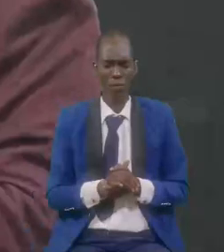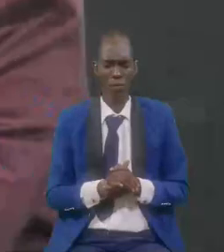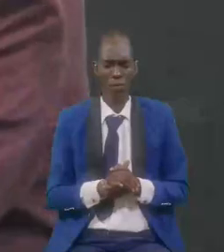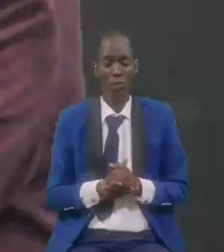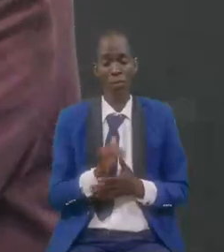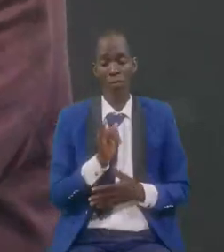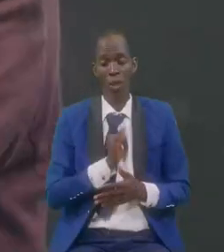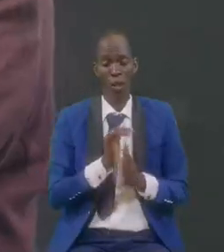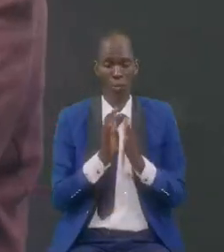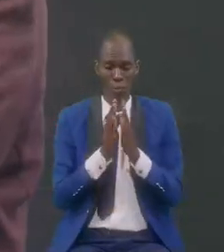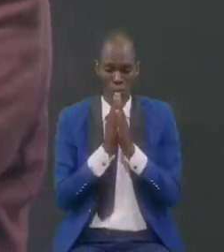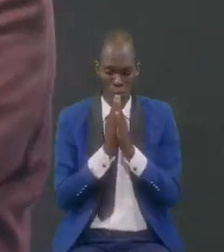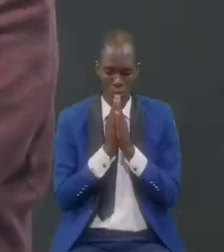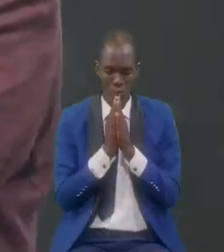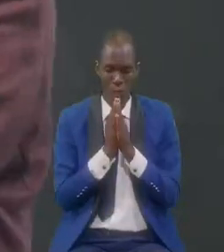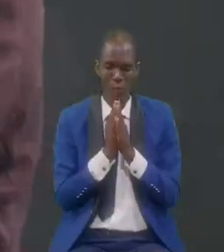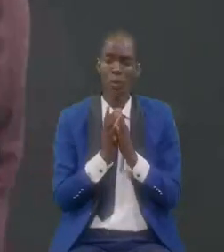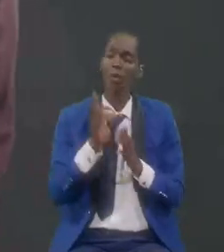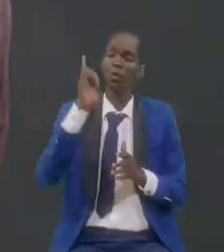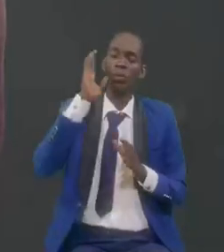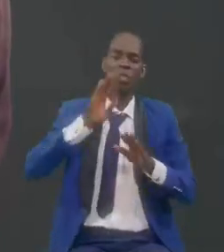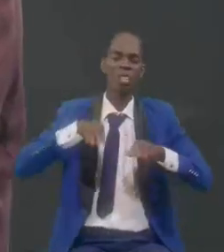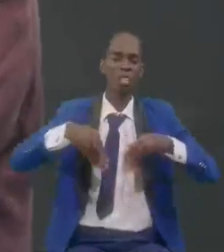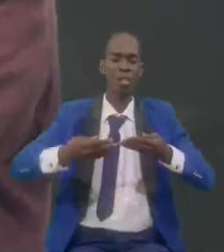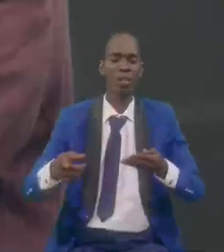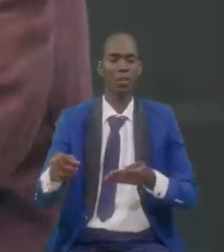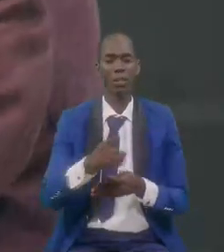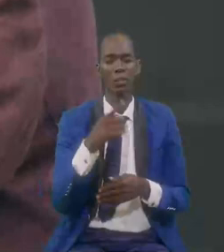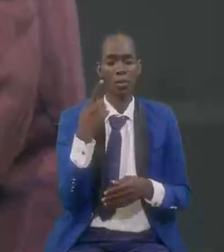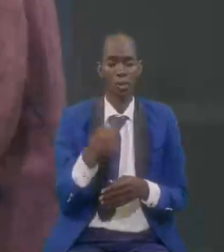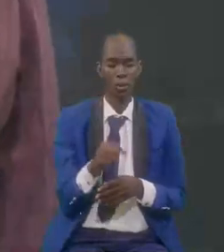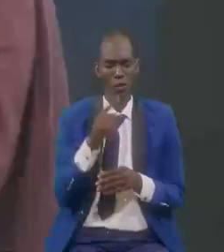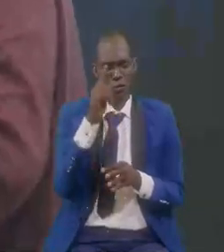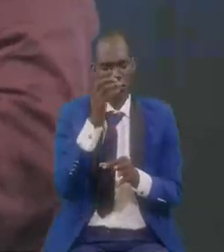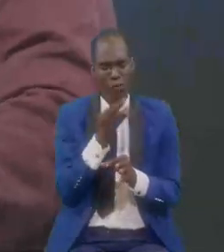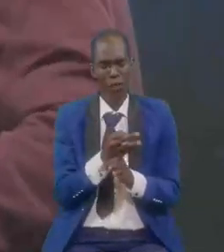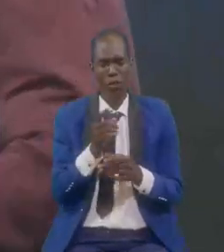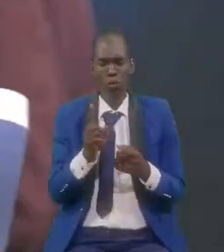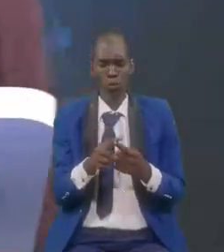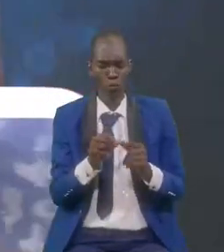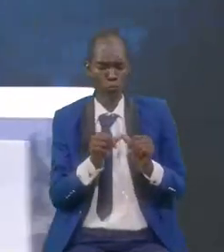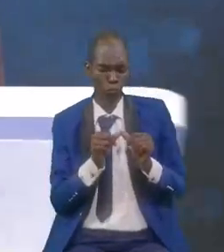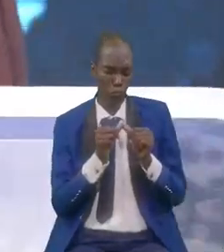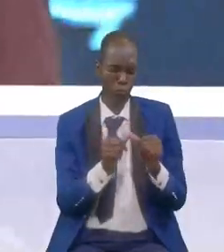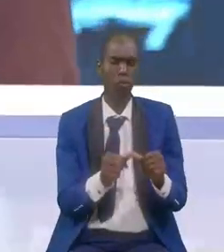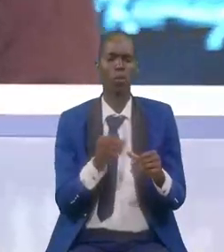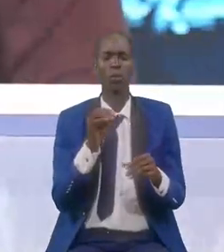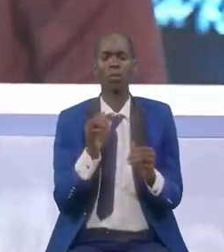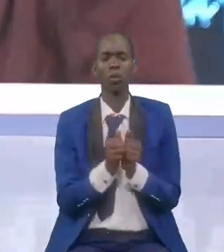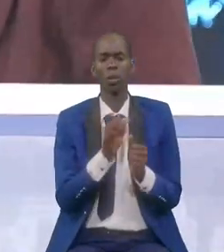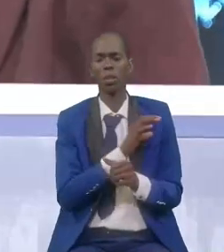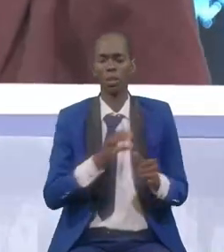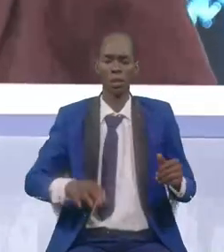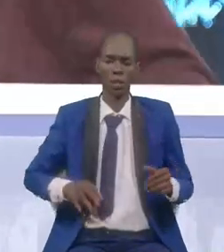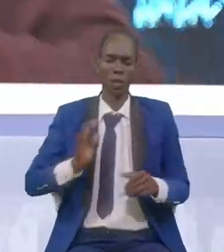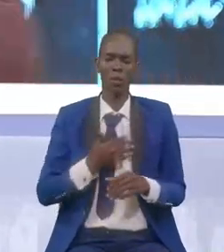Et je prie que tu leur donnes la foi pour tenir fermement en Christ notre Sauveur.